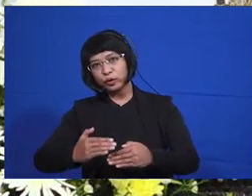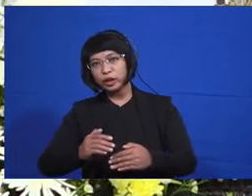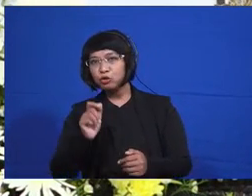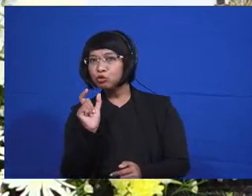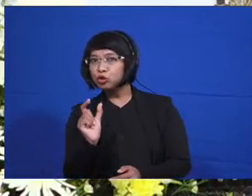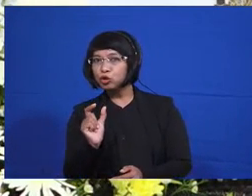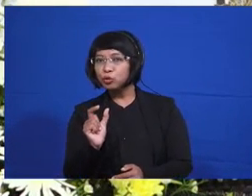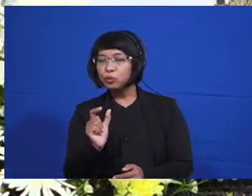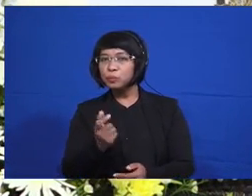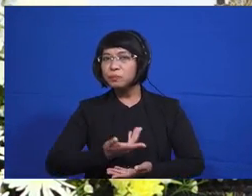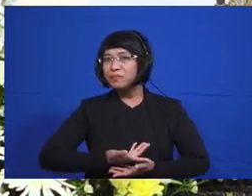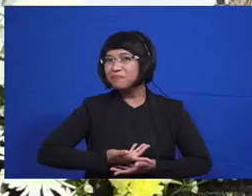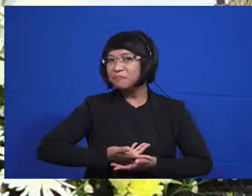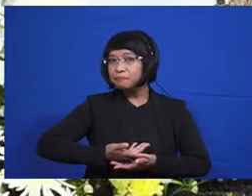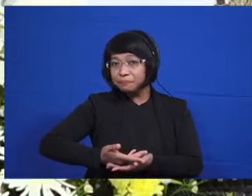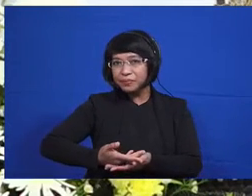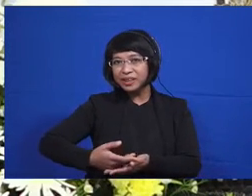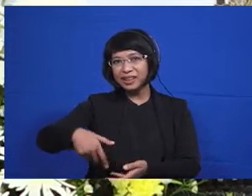hormat.